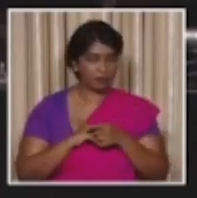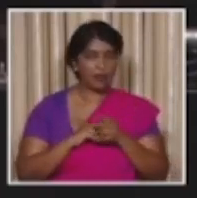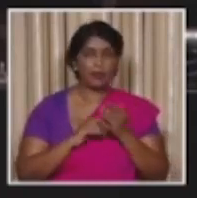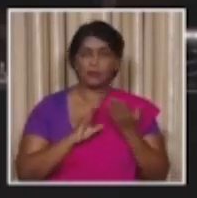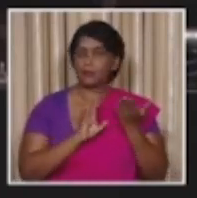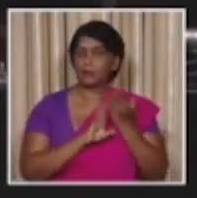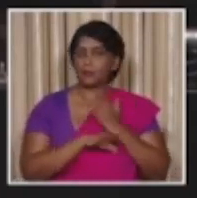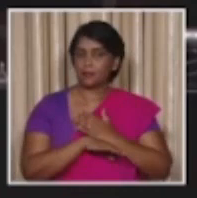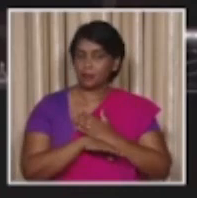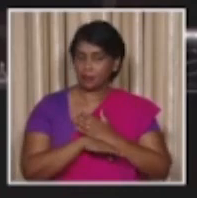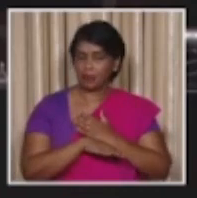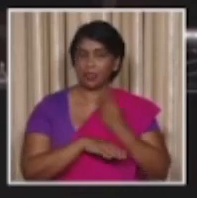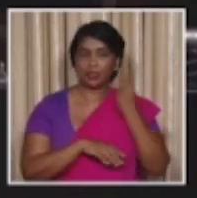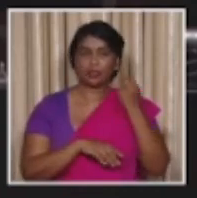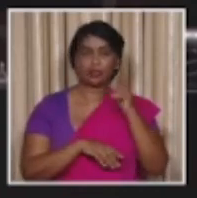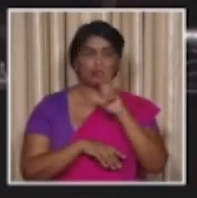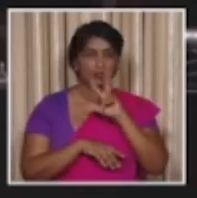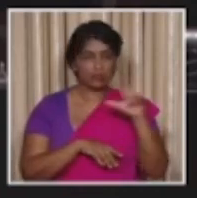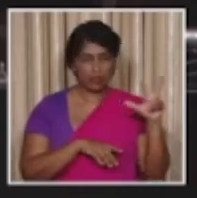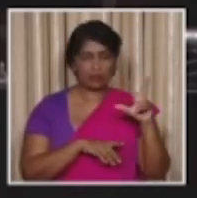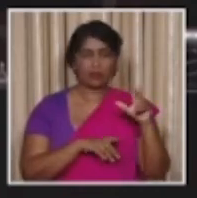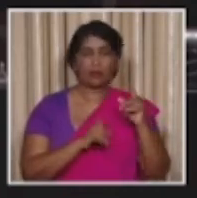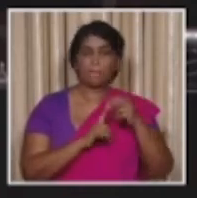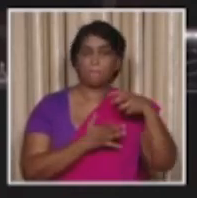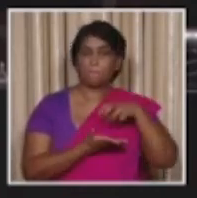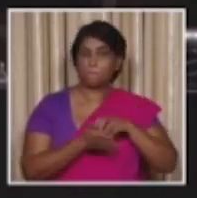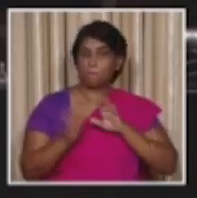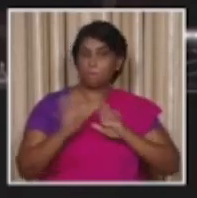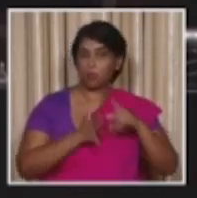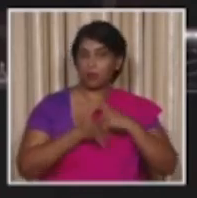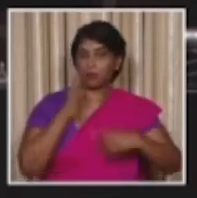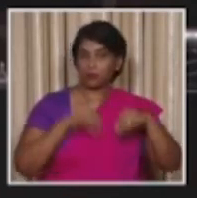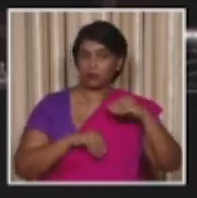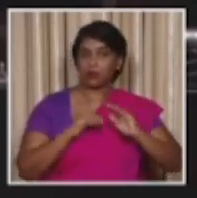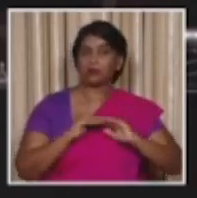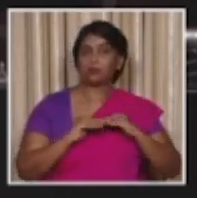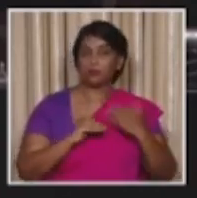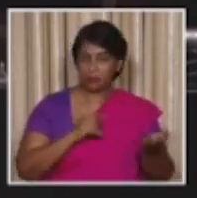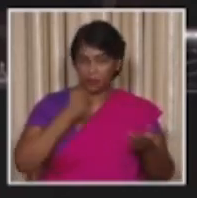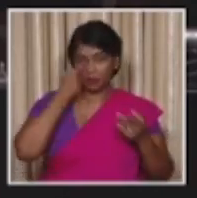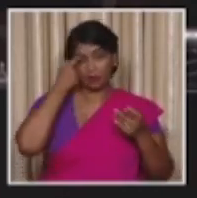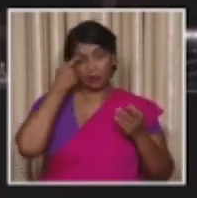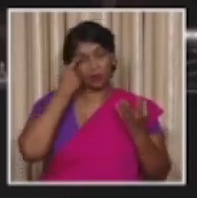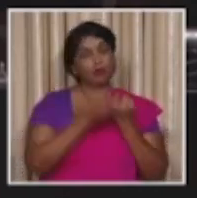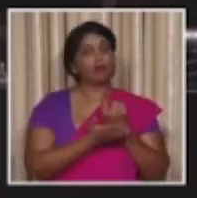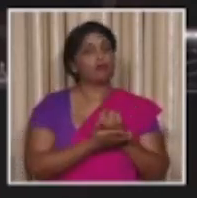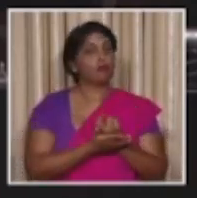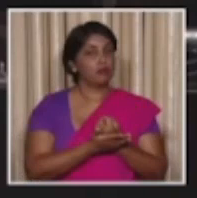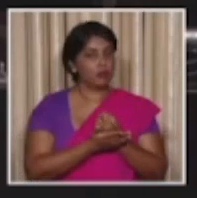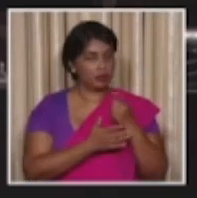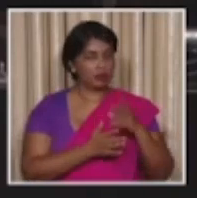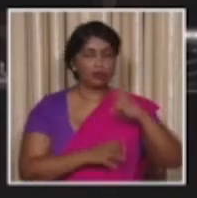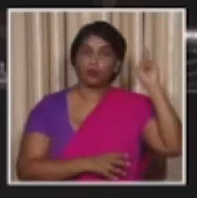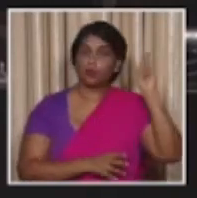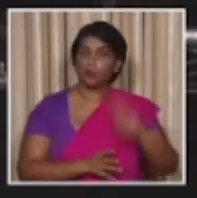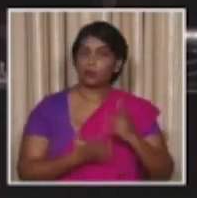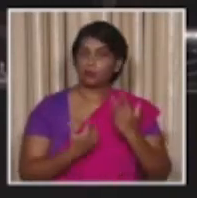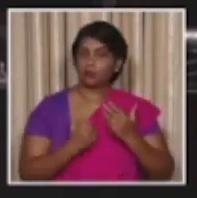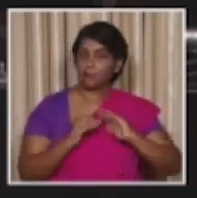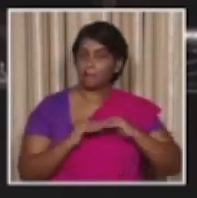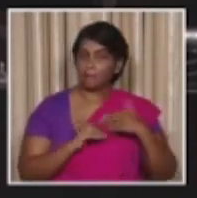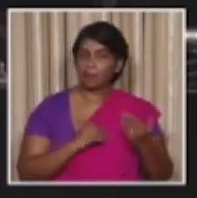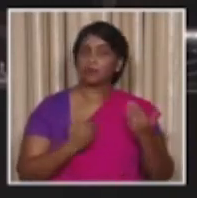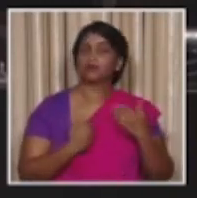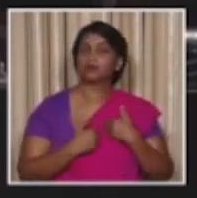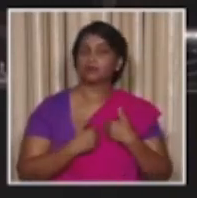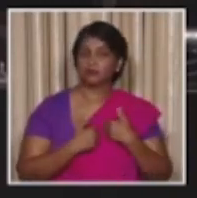පෞගිය 2018 පළාත් පාලන මැතිවරණයෙන් පස්සේ ශ්‍රී ලංකා පොදුජන පෙරමුණ ජයග්‍රහණය කරාට පස්සේ